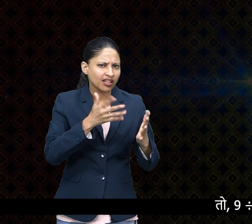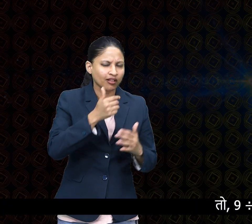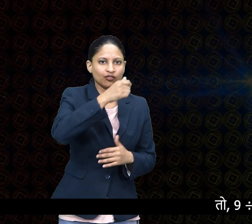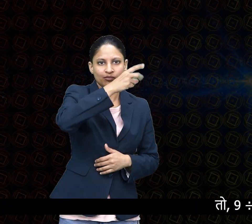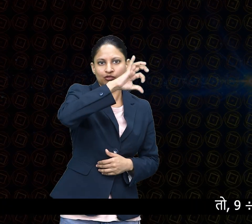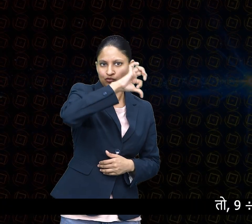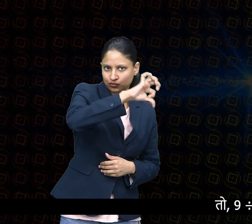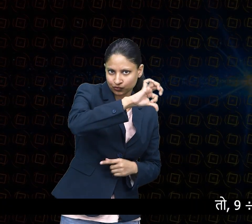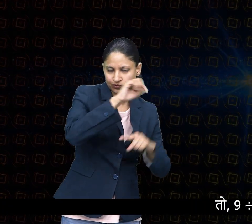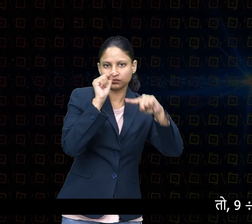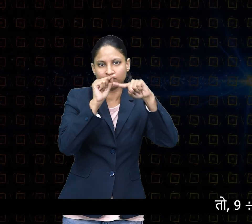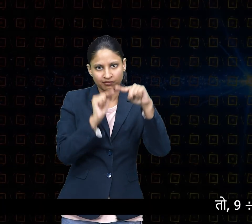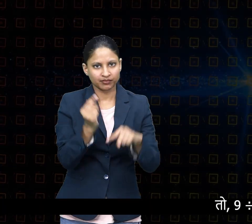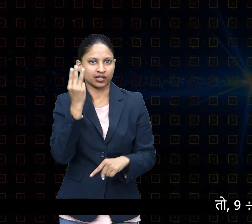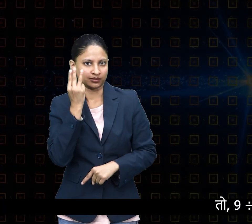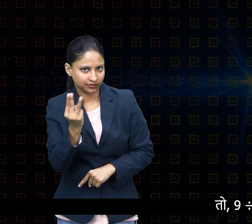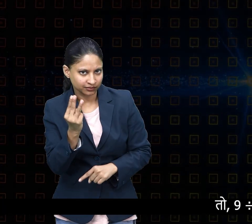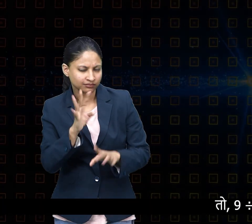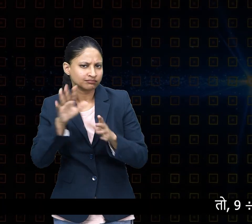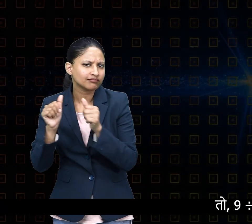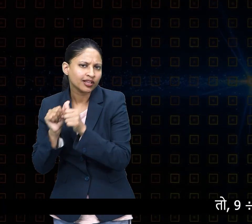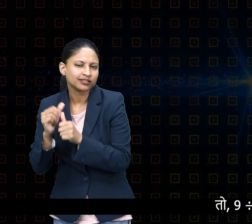तो 9 भाग 3 बराबर 3।